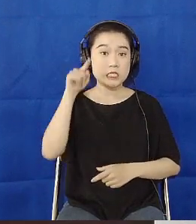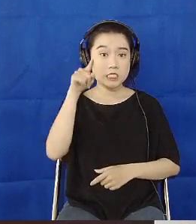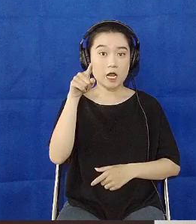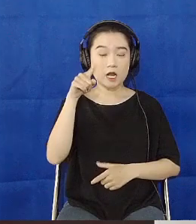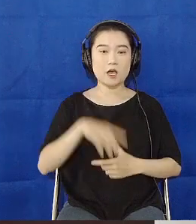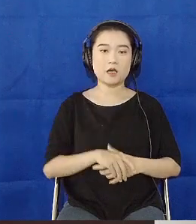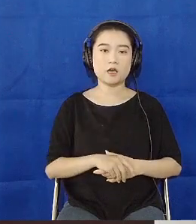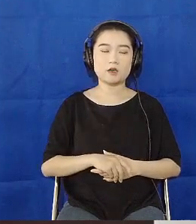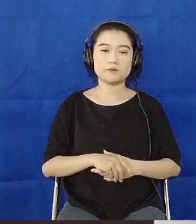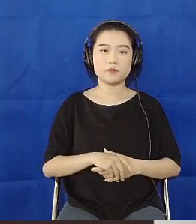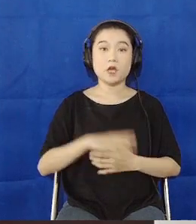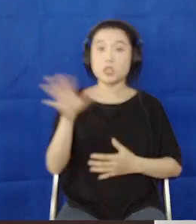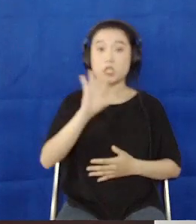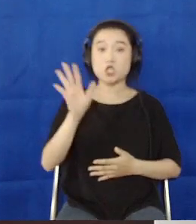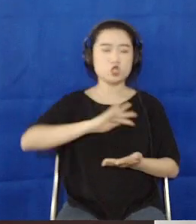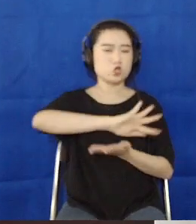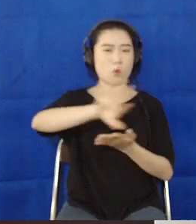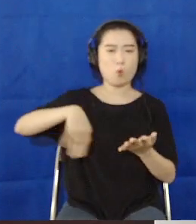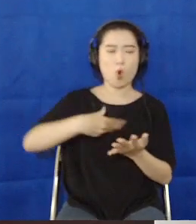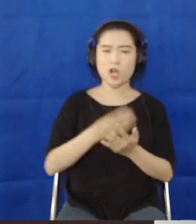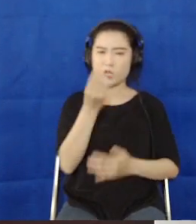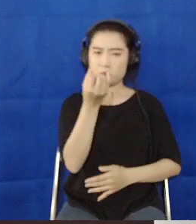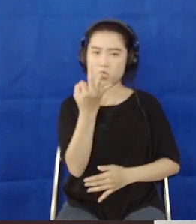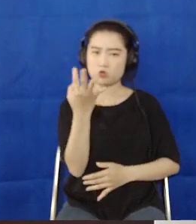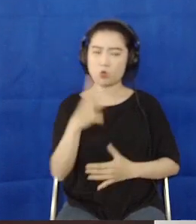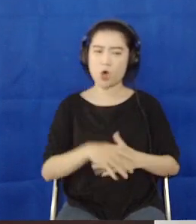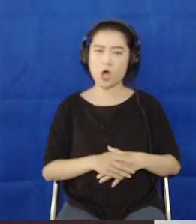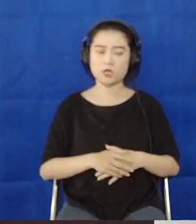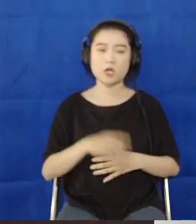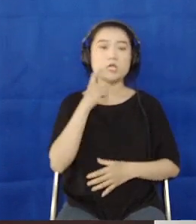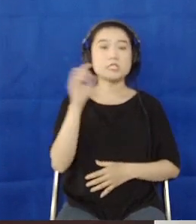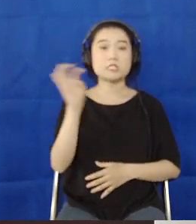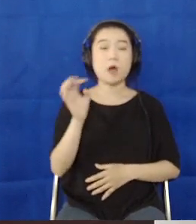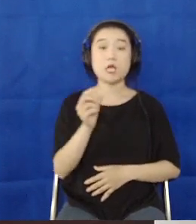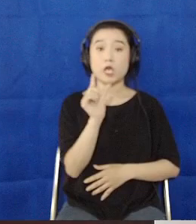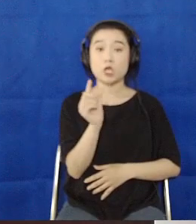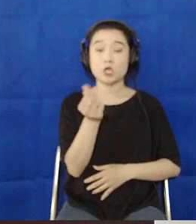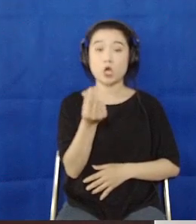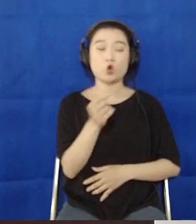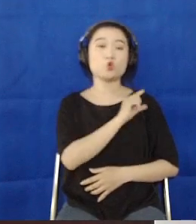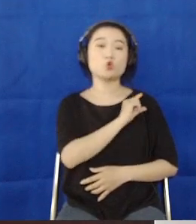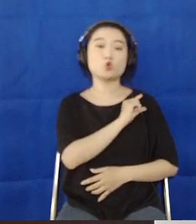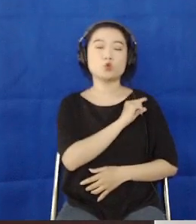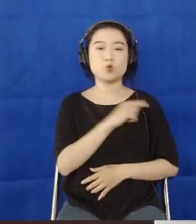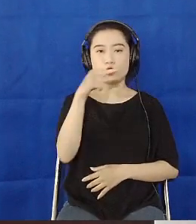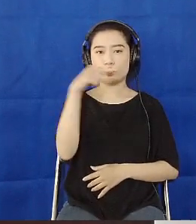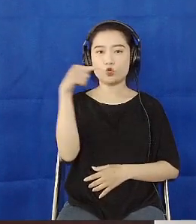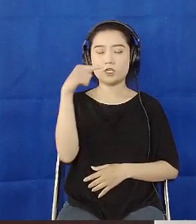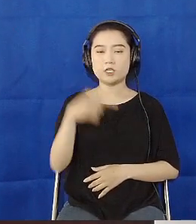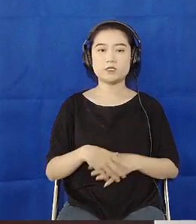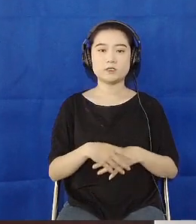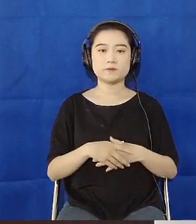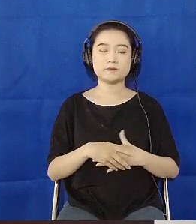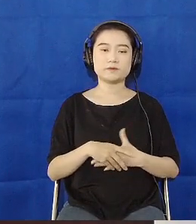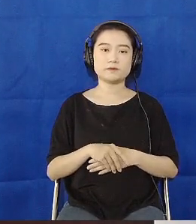sana tidak semuanya diperhitungkan sebagai untung rugi secara material.